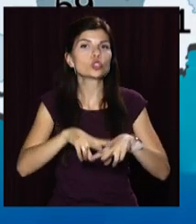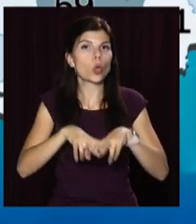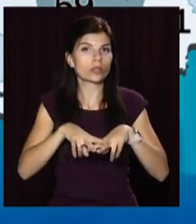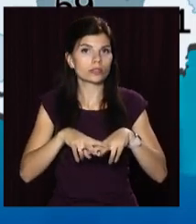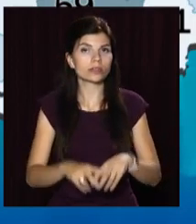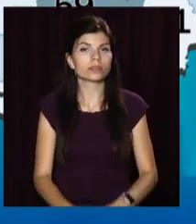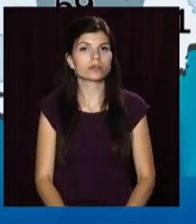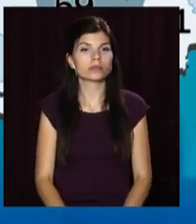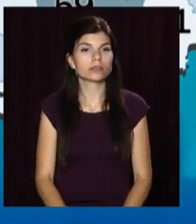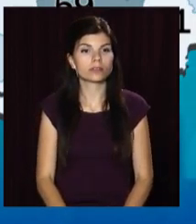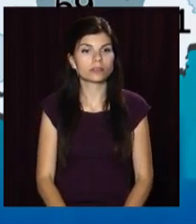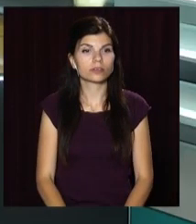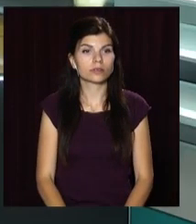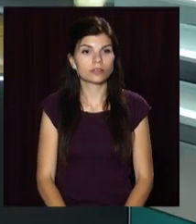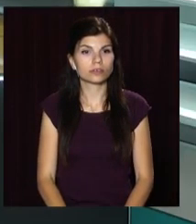столиця.